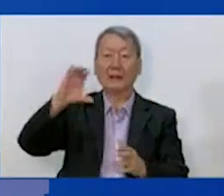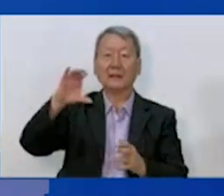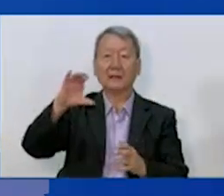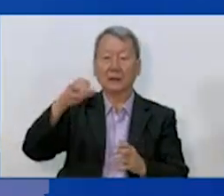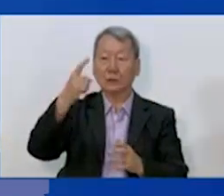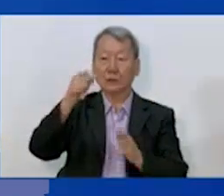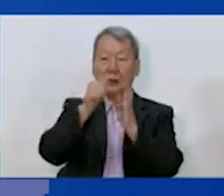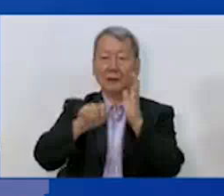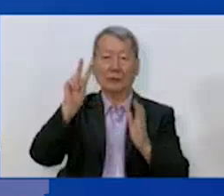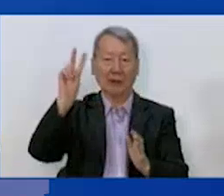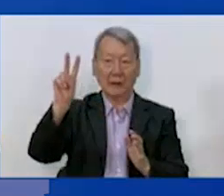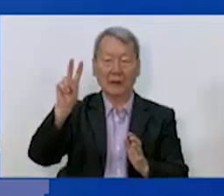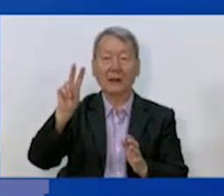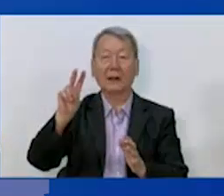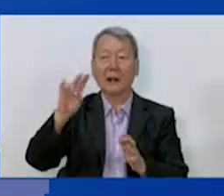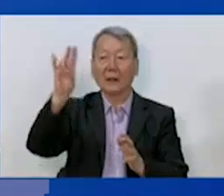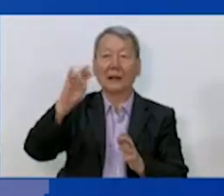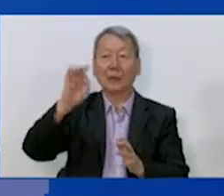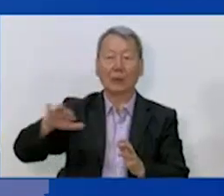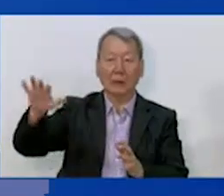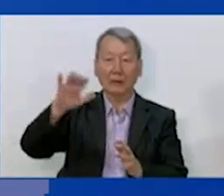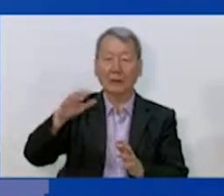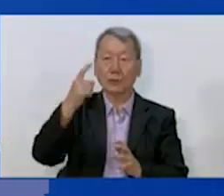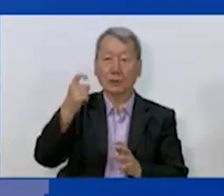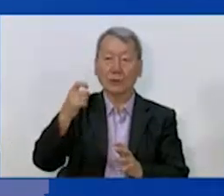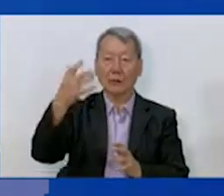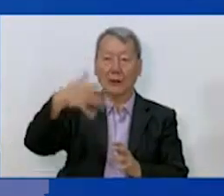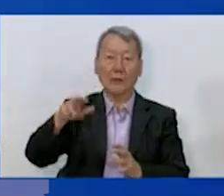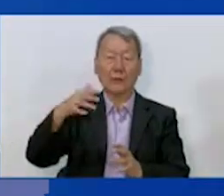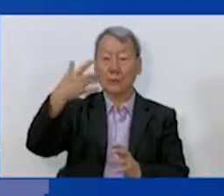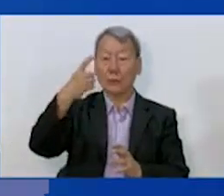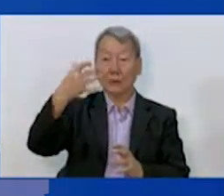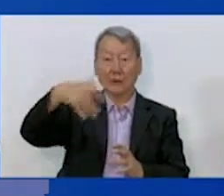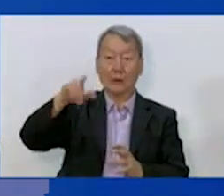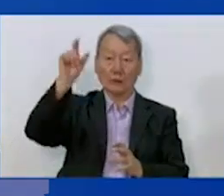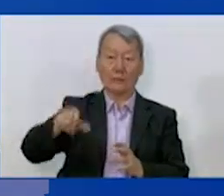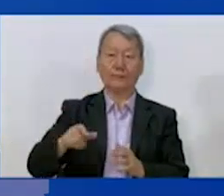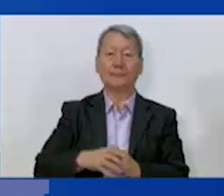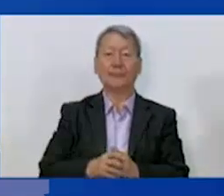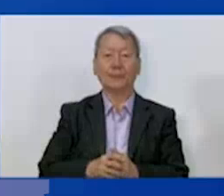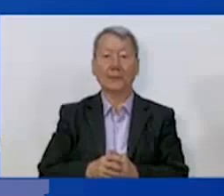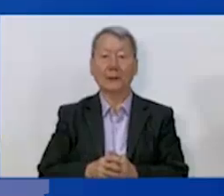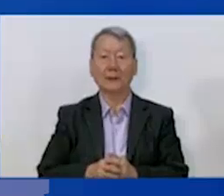Талас облусунда 162, Нарын облусунда 150 бейтап.